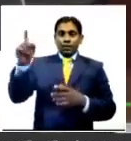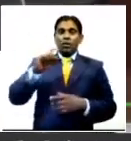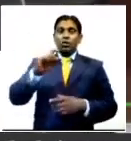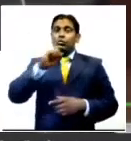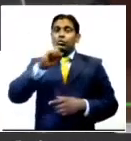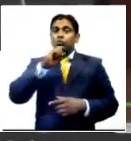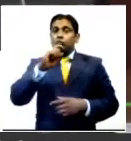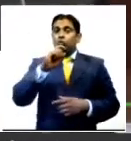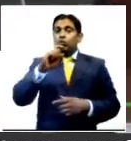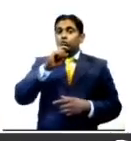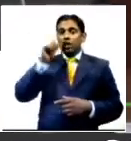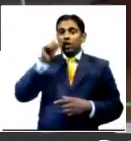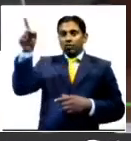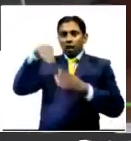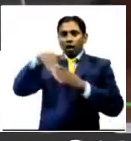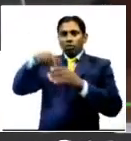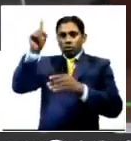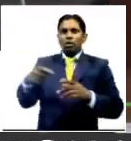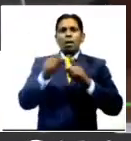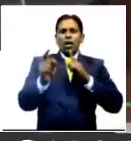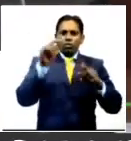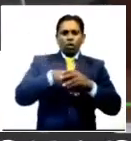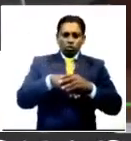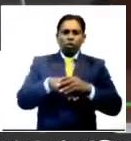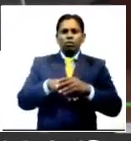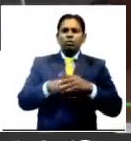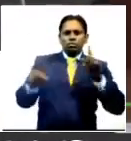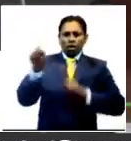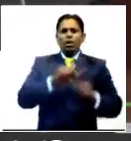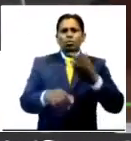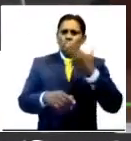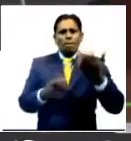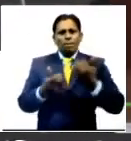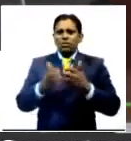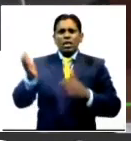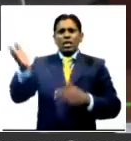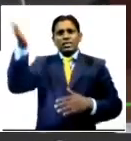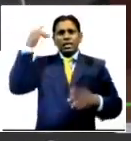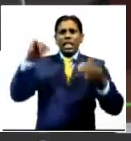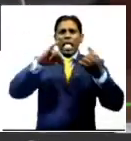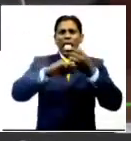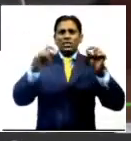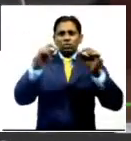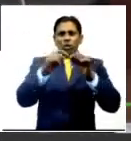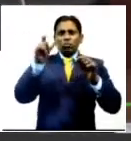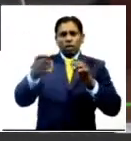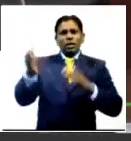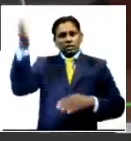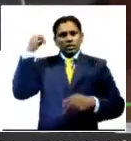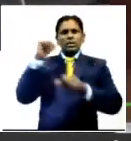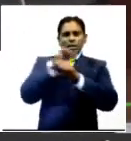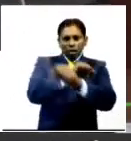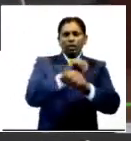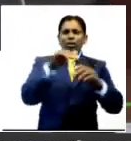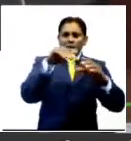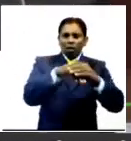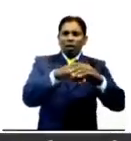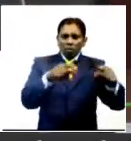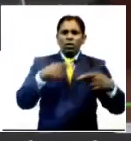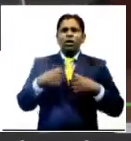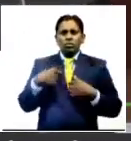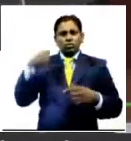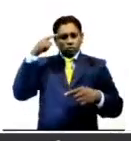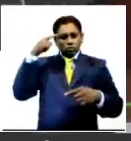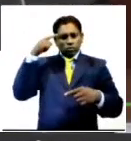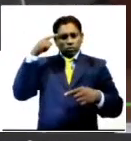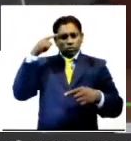මට මතකයි SB දිසානායක සම්බන්ධයෙන් දුන්න තීන්දුව. අපි එදා ටෝක් ෂෝ වල ගිහිල්ලා ඒකට විරුද්ධව කතා කරුවා. දඩු තීන්දුවක් පාර්ලිමේන්තුවේ ඇතුළේත් පුළුවන්